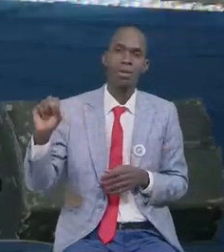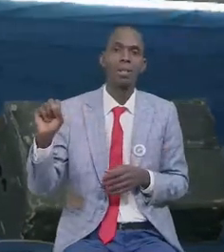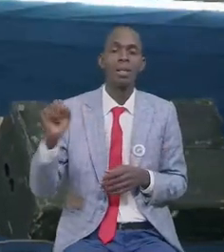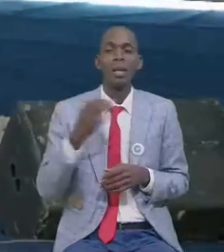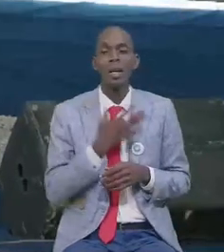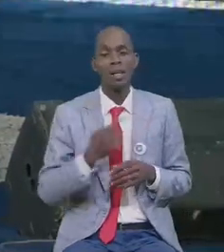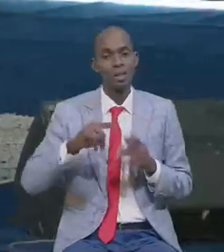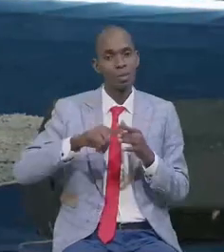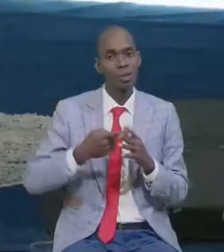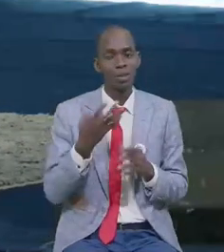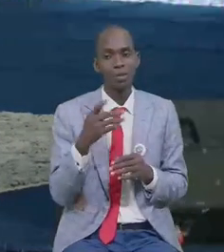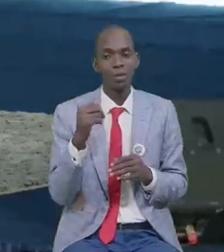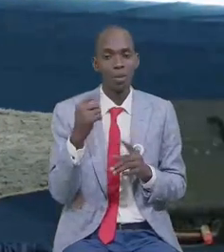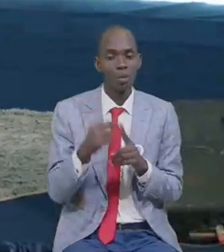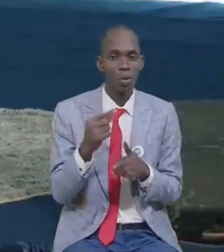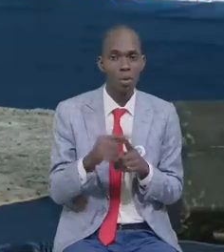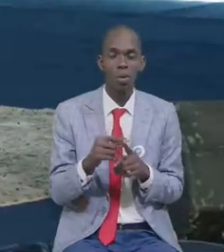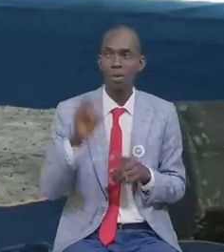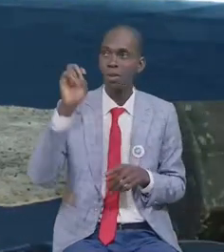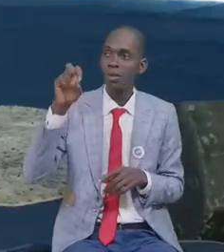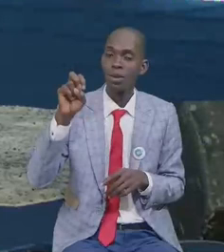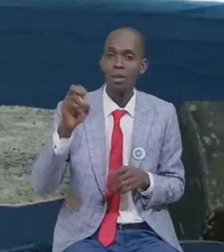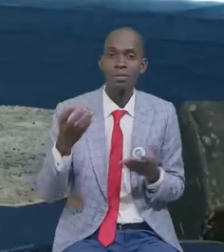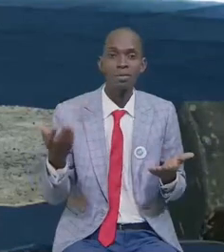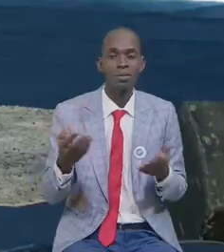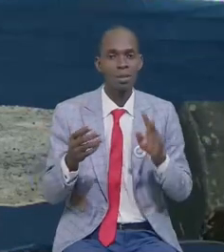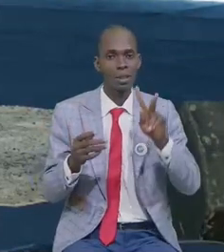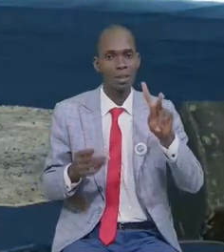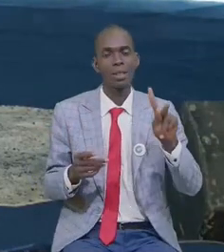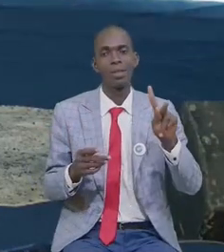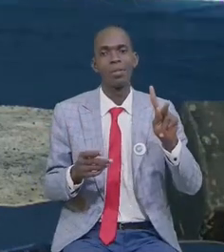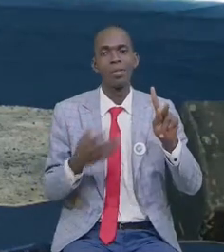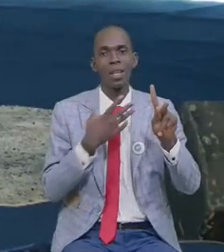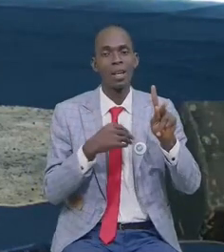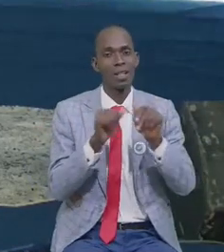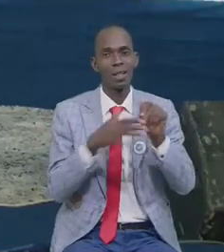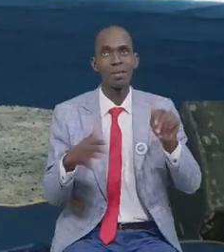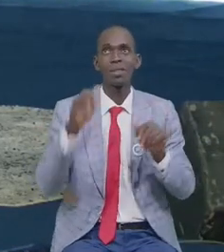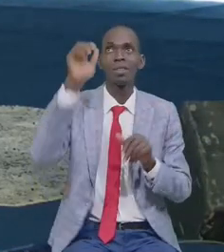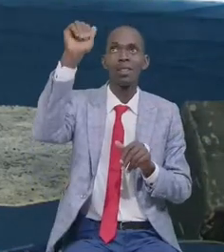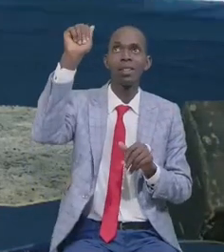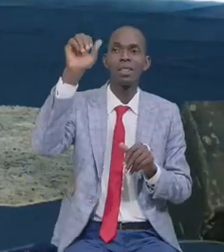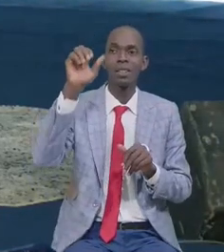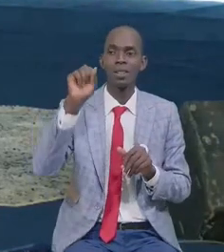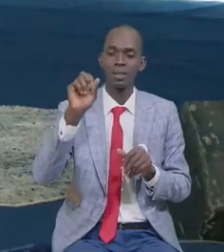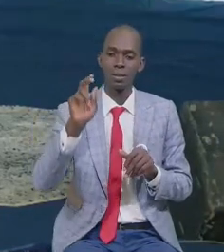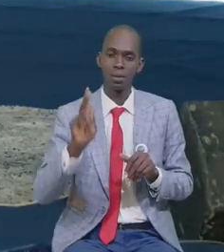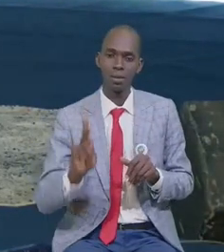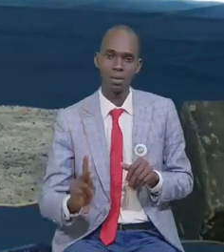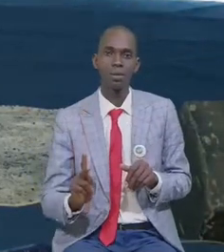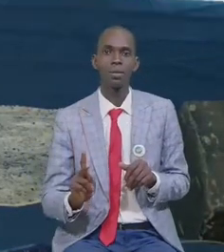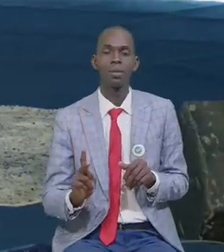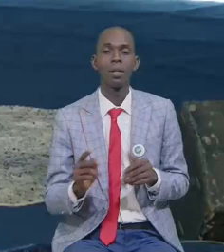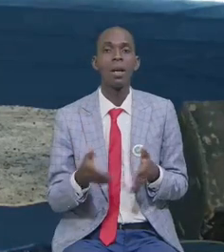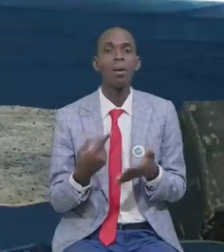en anglais c'est S. Et frapper c'est K. Et quand vous alignez A, S, K, dites-moi,